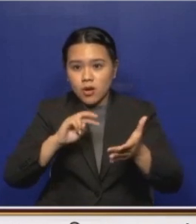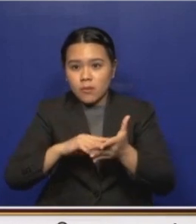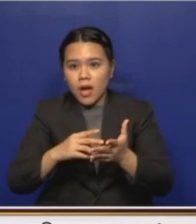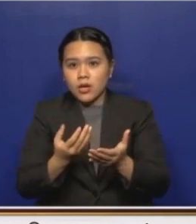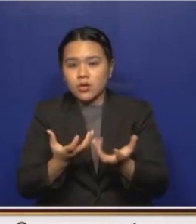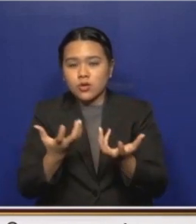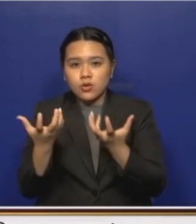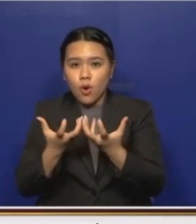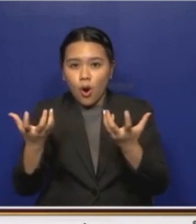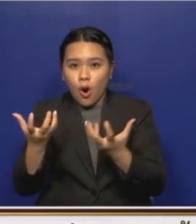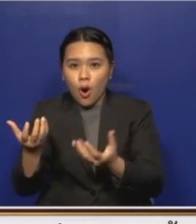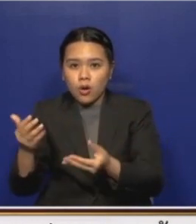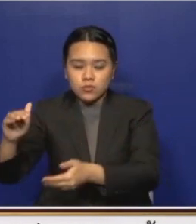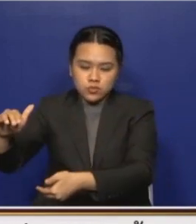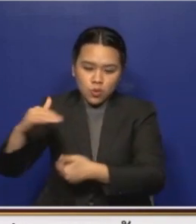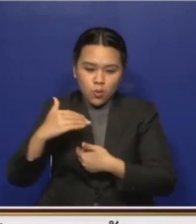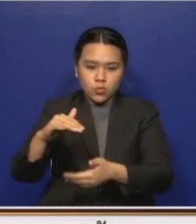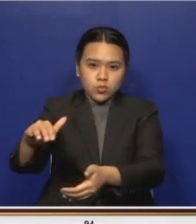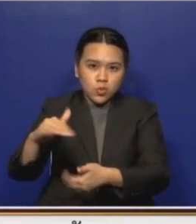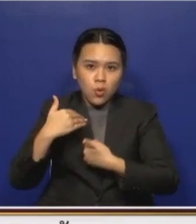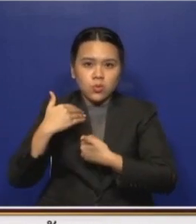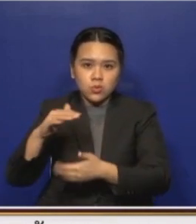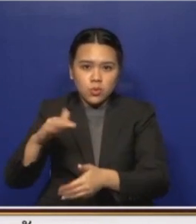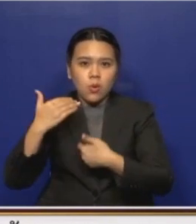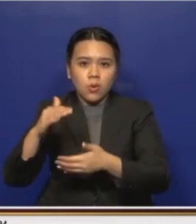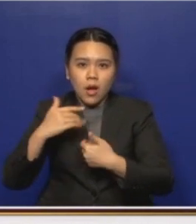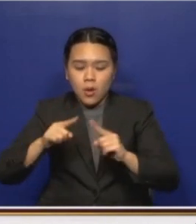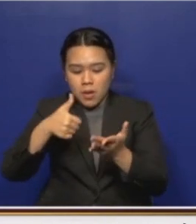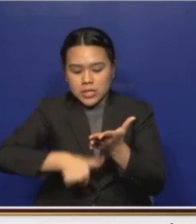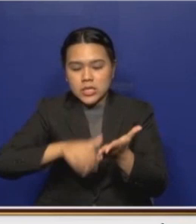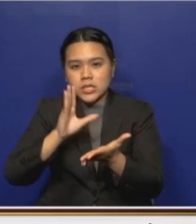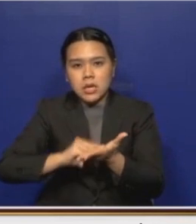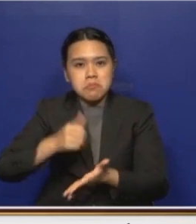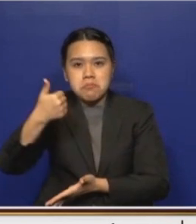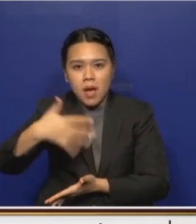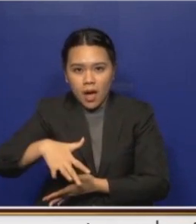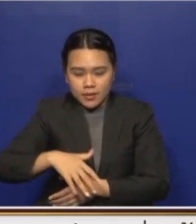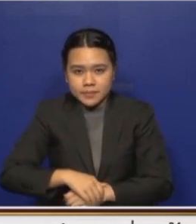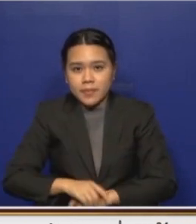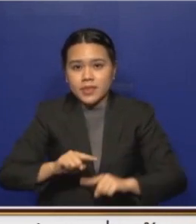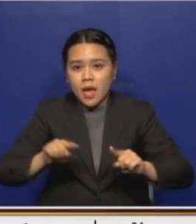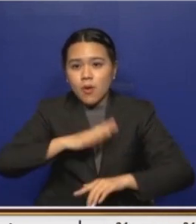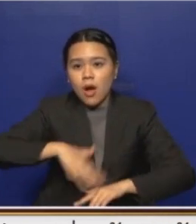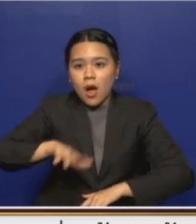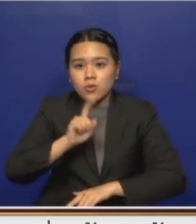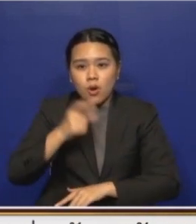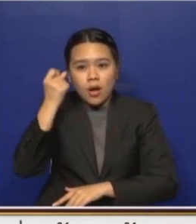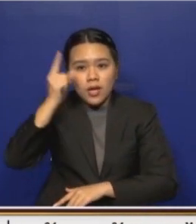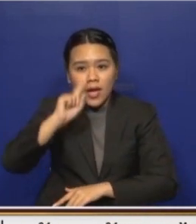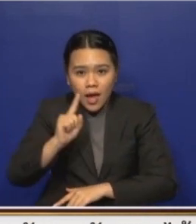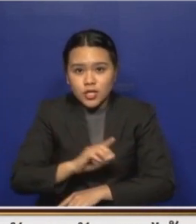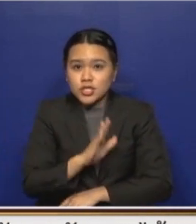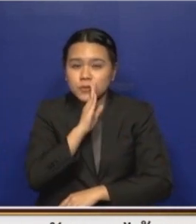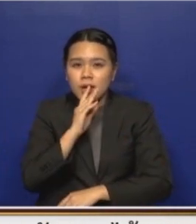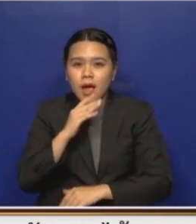พ่อค้าแม่ขายขายกะปิกุ้งแห้งส่งอาหารนี่ก็เป็นการค้าออนไลน์แต่นี่รายยิบย่อย